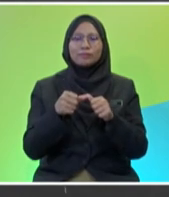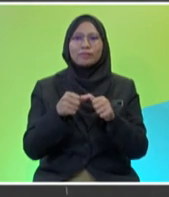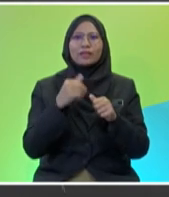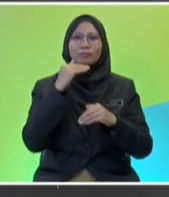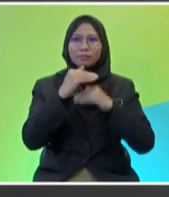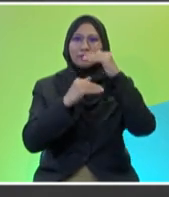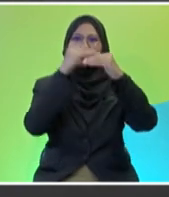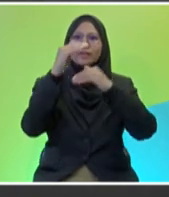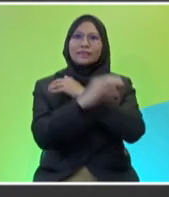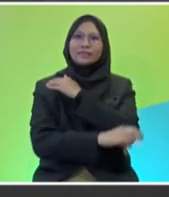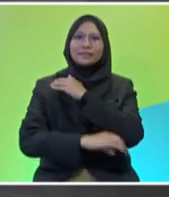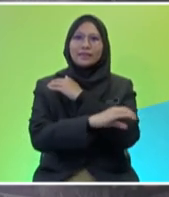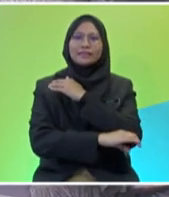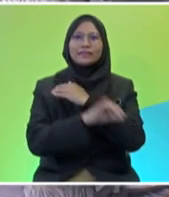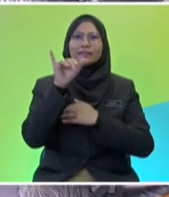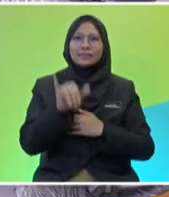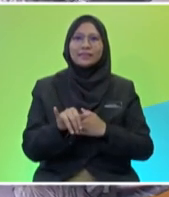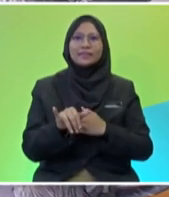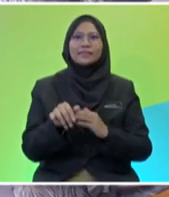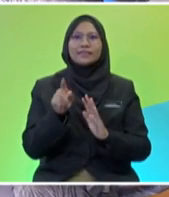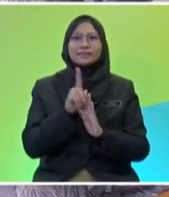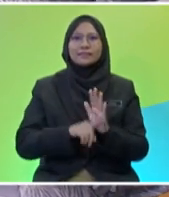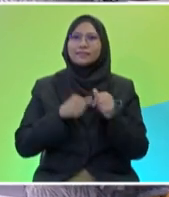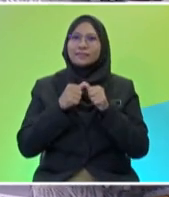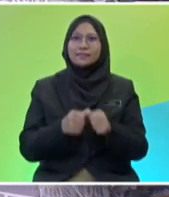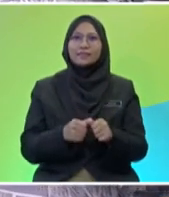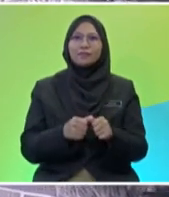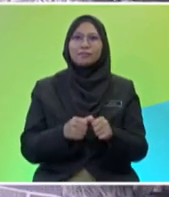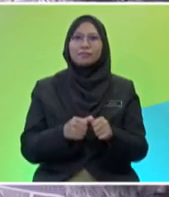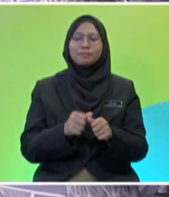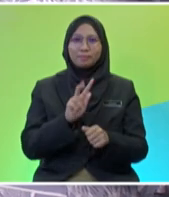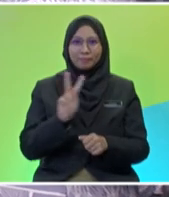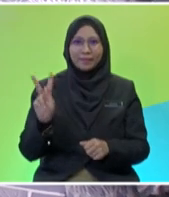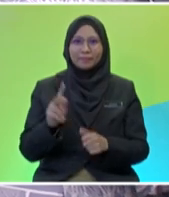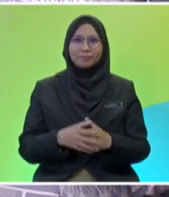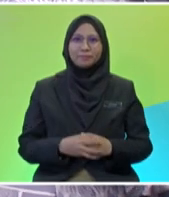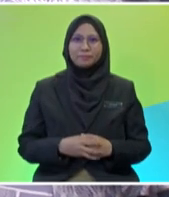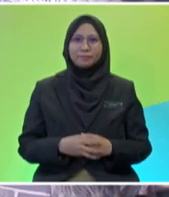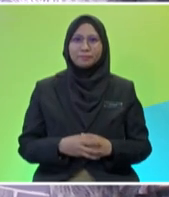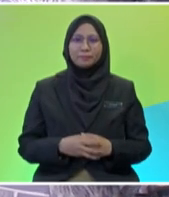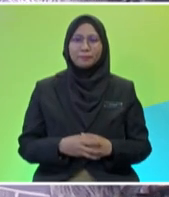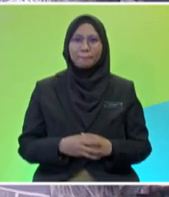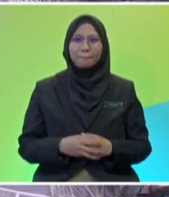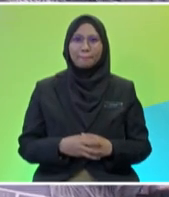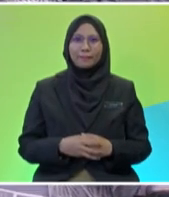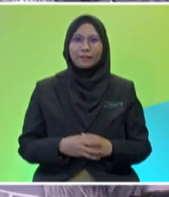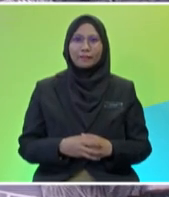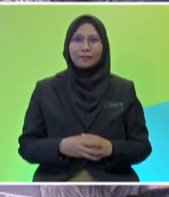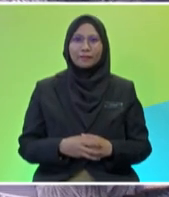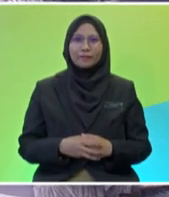telah ditetapkan nah ini yang dimaksud dengan agensi peningkatan awam kalau kita tidak tahu selain daripada